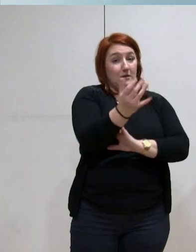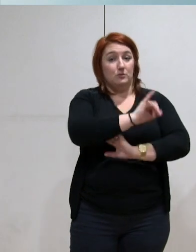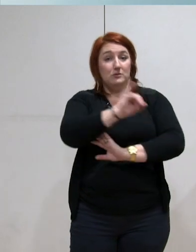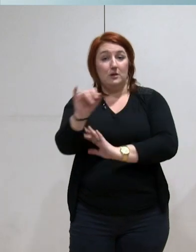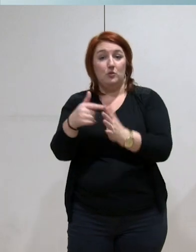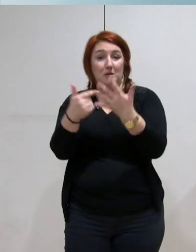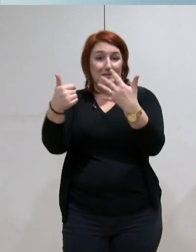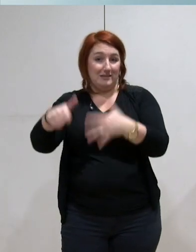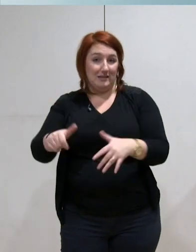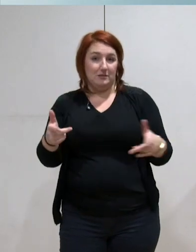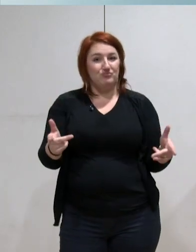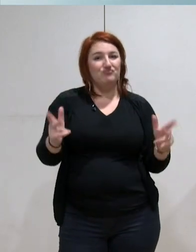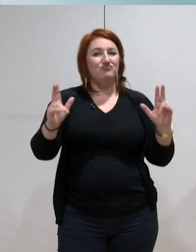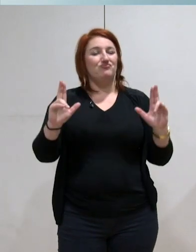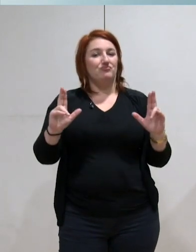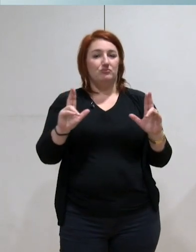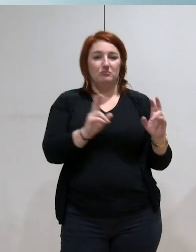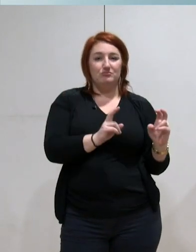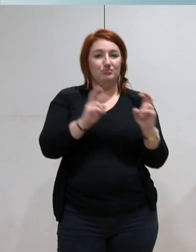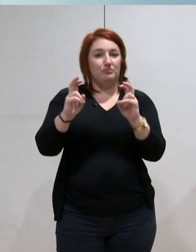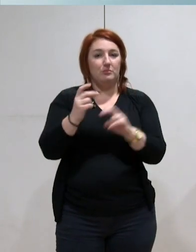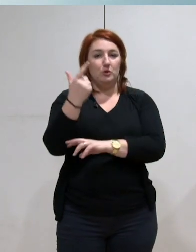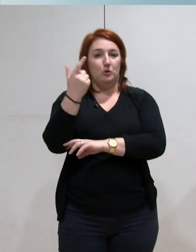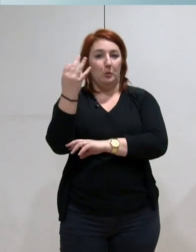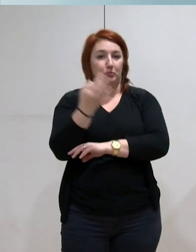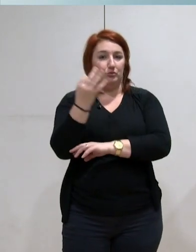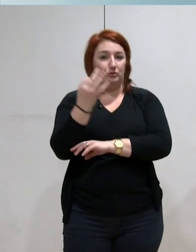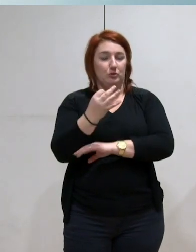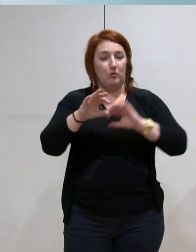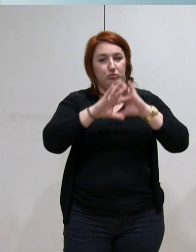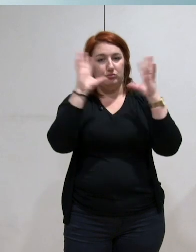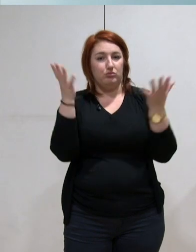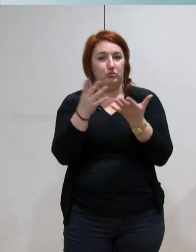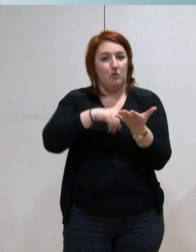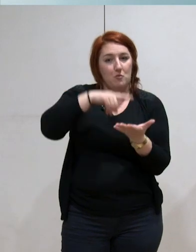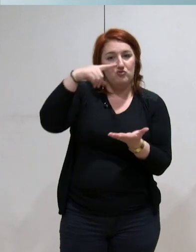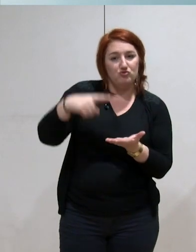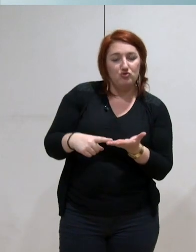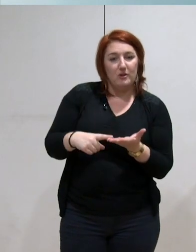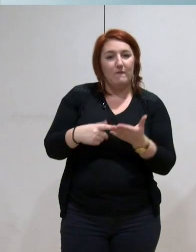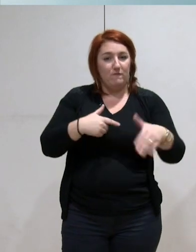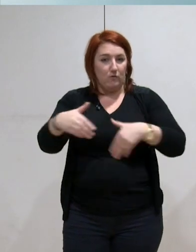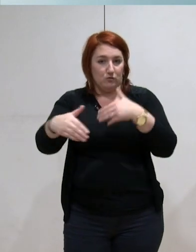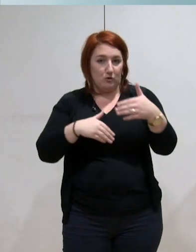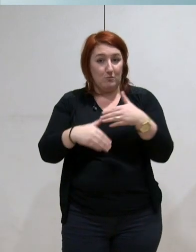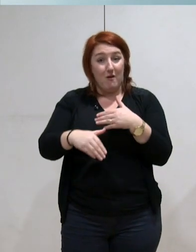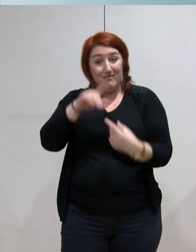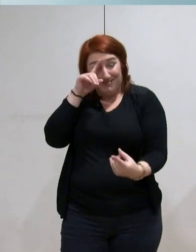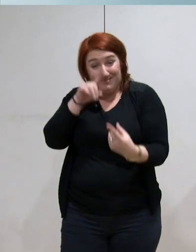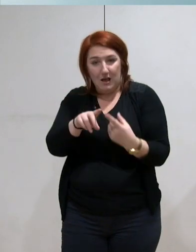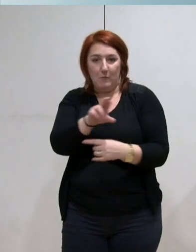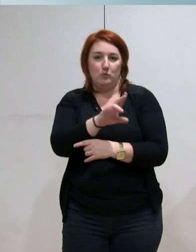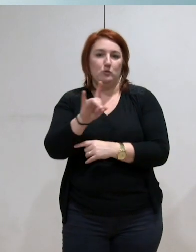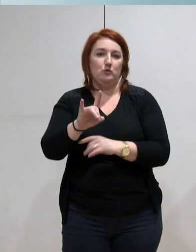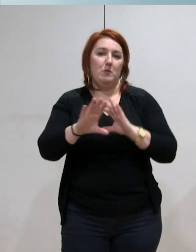2016 une augmentation de 2 % de l'enveloppe globale du budget fonctionnement consacré aux ressources